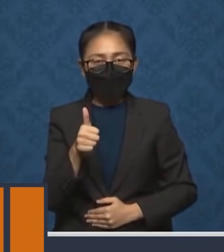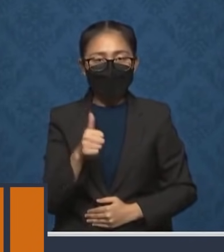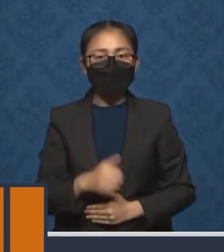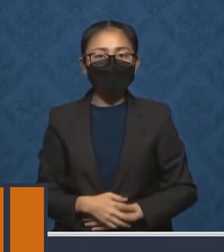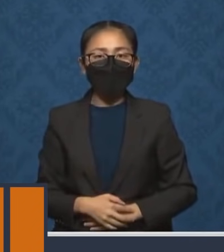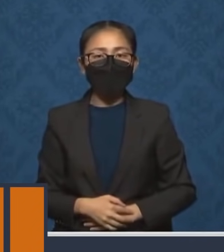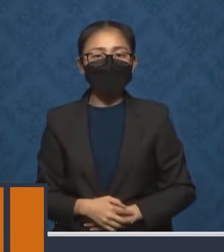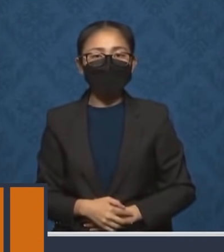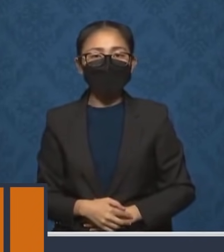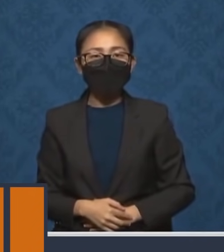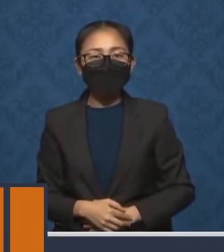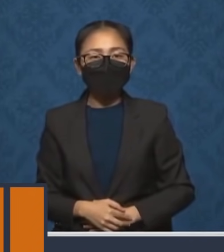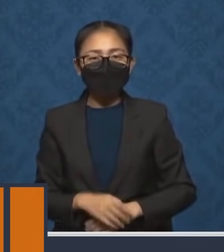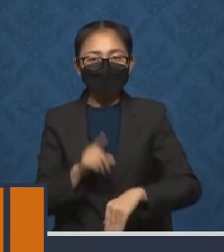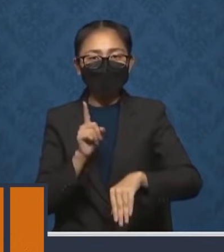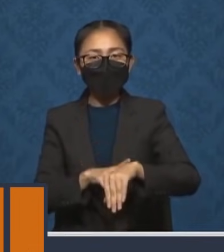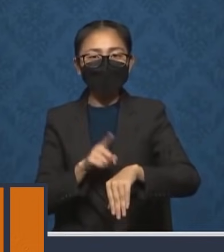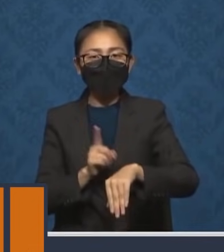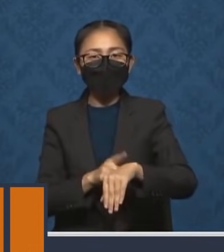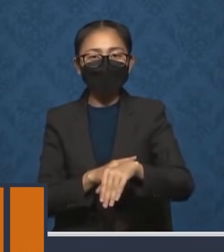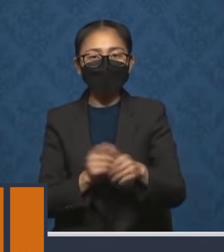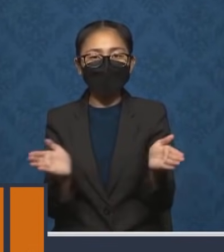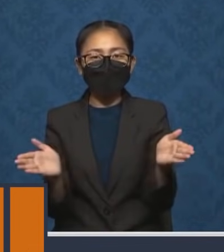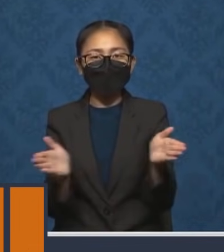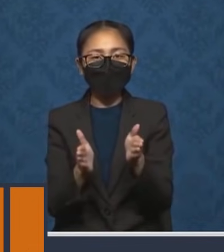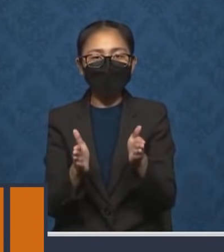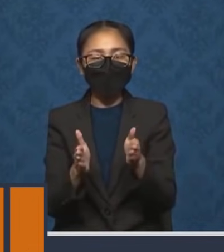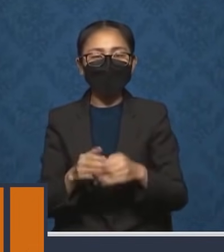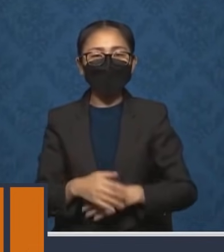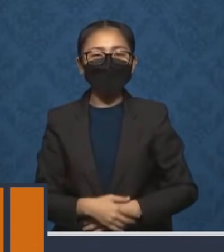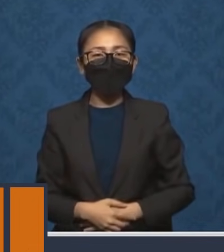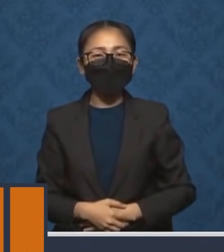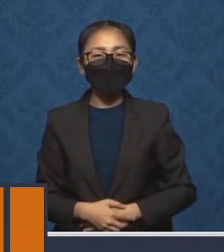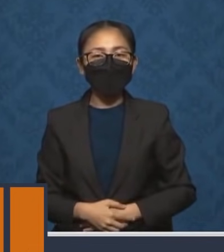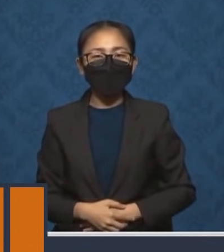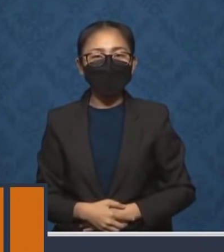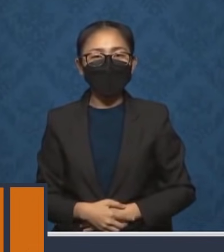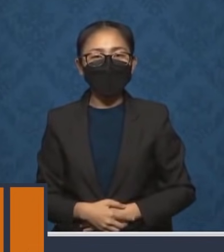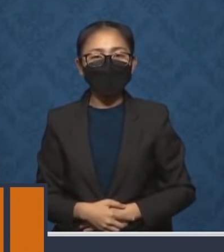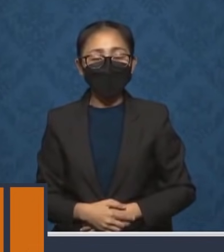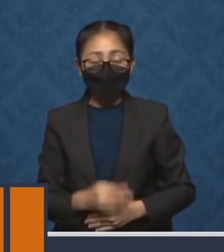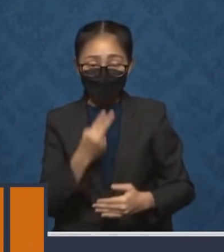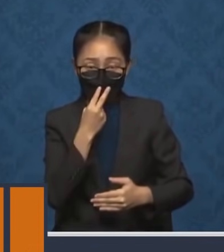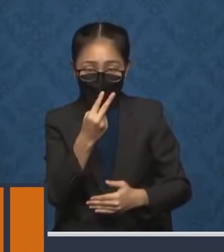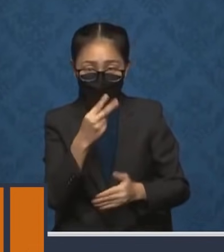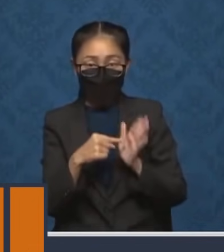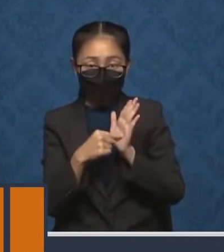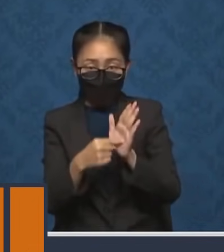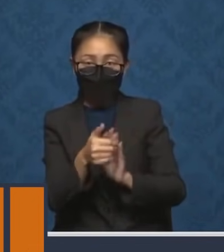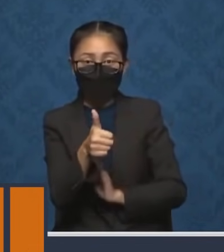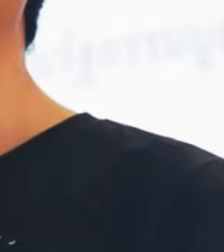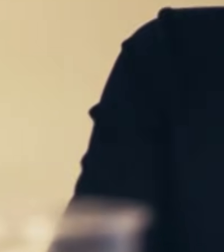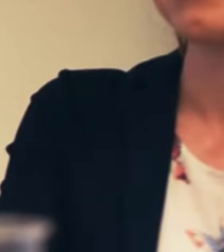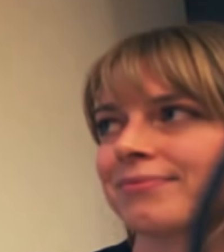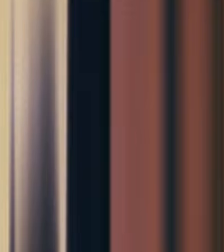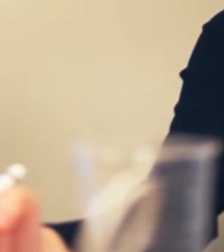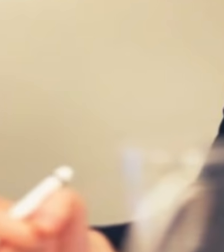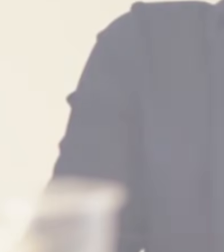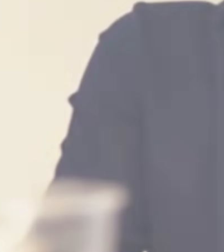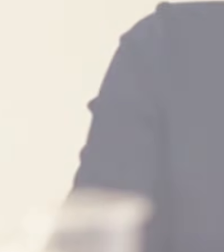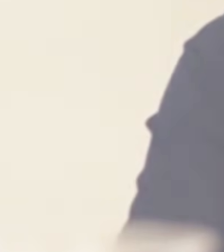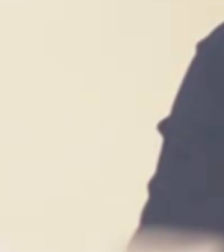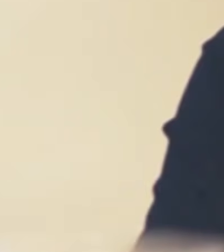วุฒินะครับช่วยประหยัดเวลาของสภาตได้ดีมากเลยครับคนอื่นจะดูเป็นตัวอย่างและก็ดีนะครับอ่า